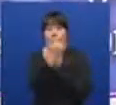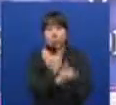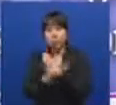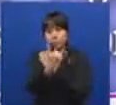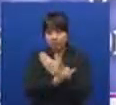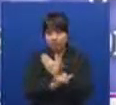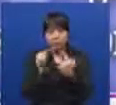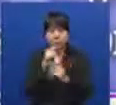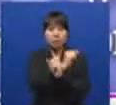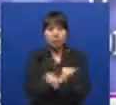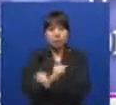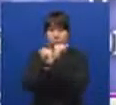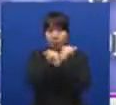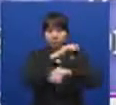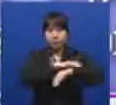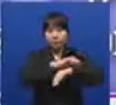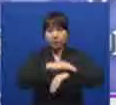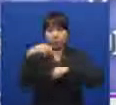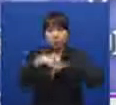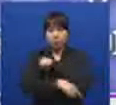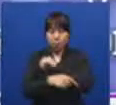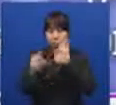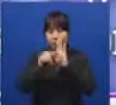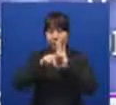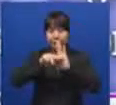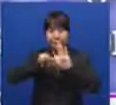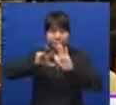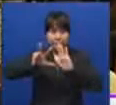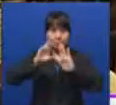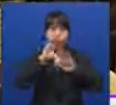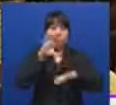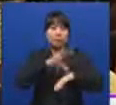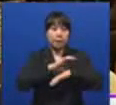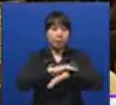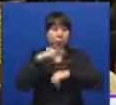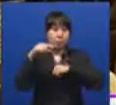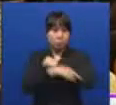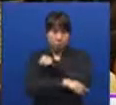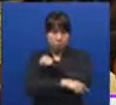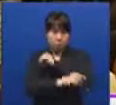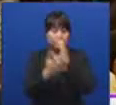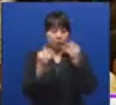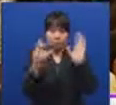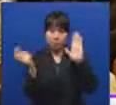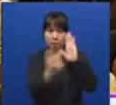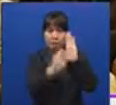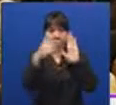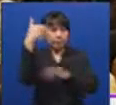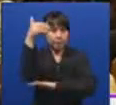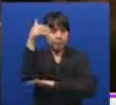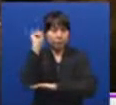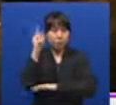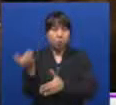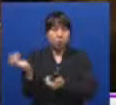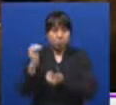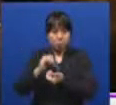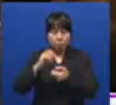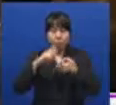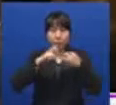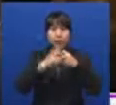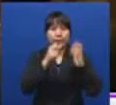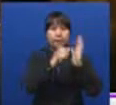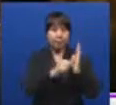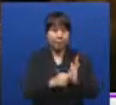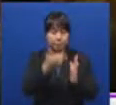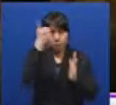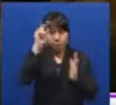ศด้านการป้องกันและปราบปรามการทุจริตครั้งที่3ว่าการปราบปรามการทุจริตเป็นวาระแห่งชาติที่ต้องร่วมกันแก้ไขปัญหา